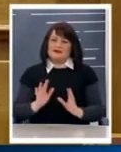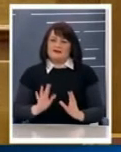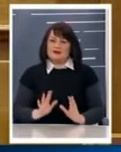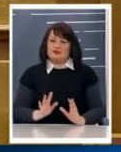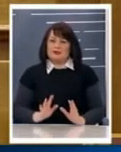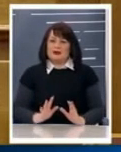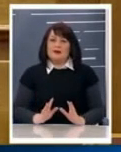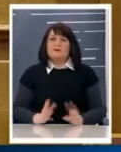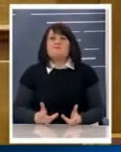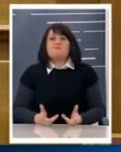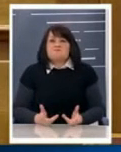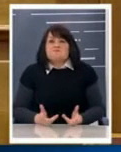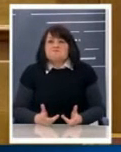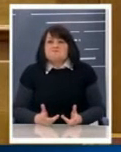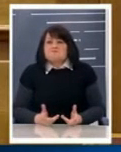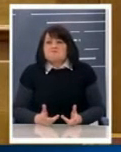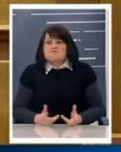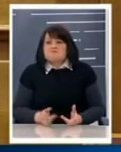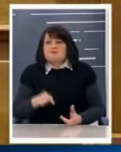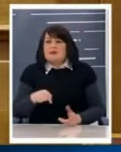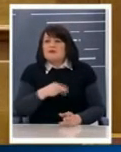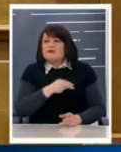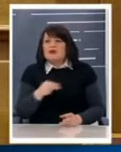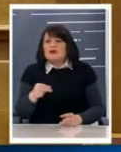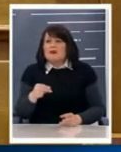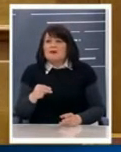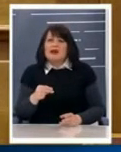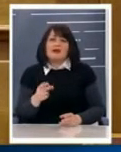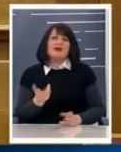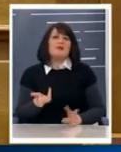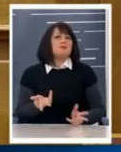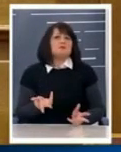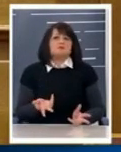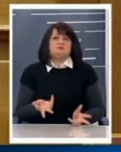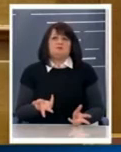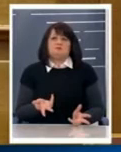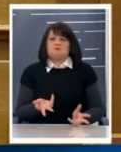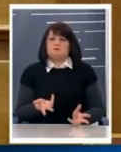πράγμα είναι,